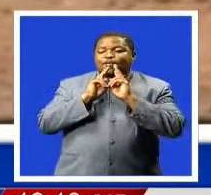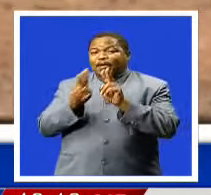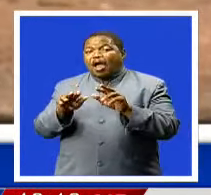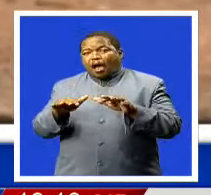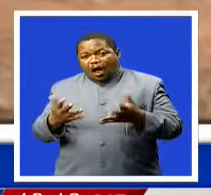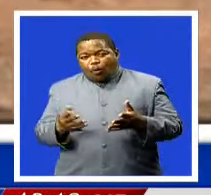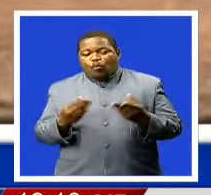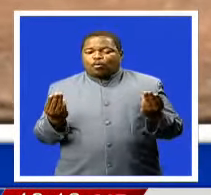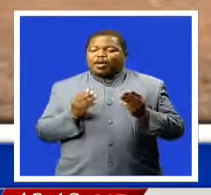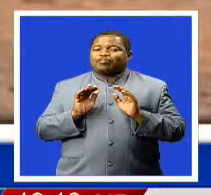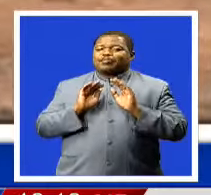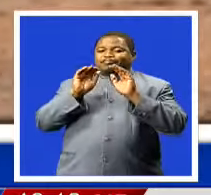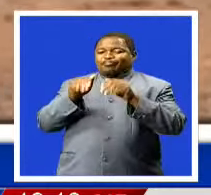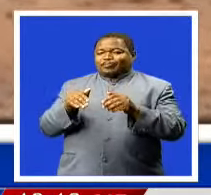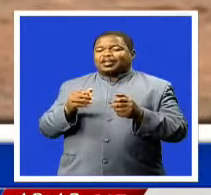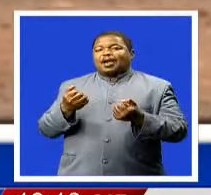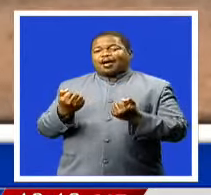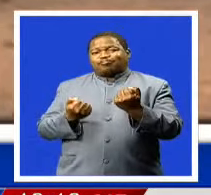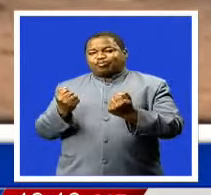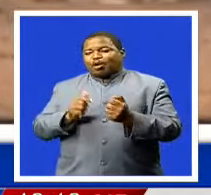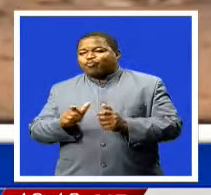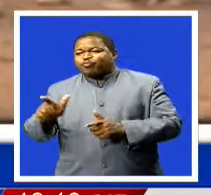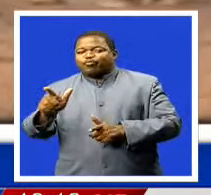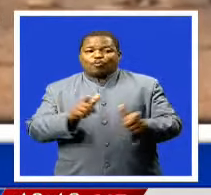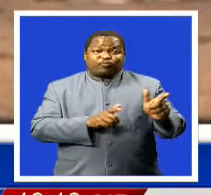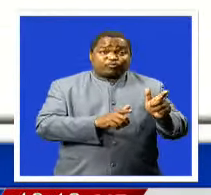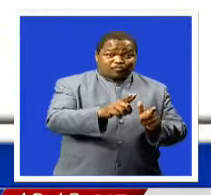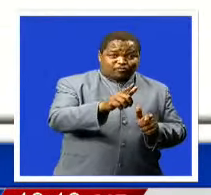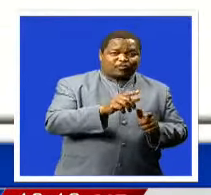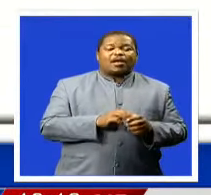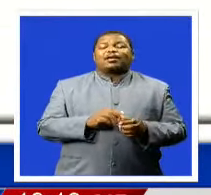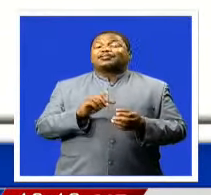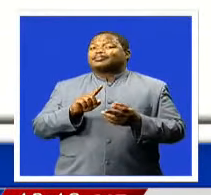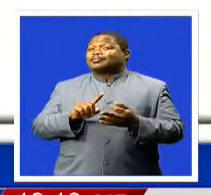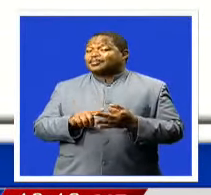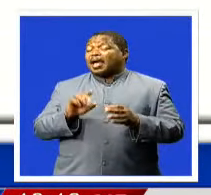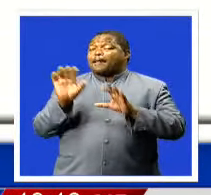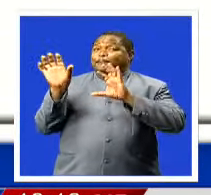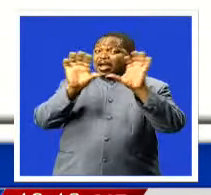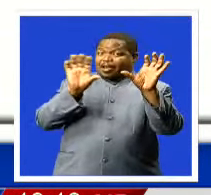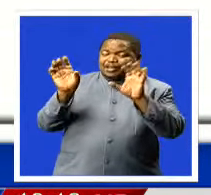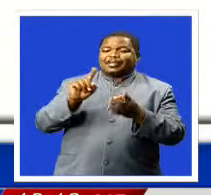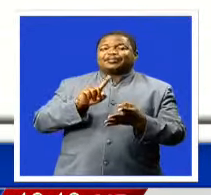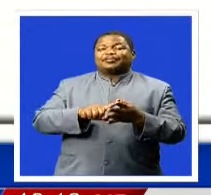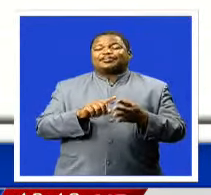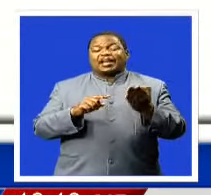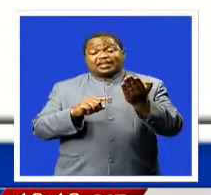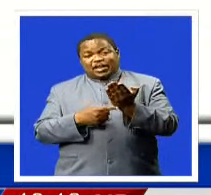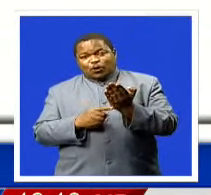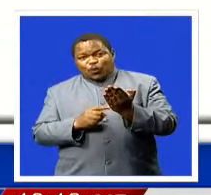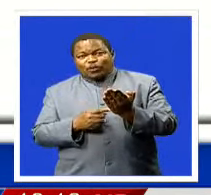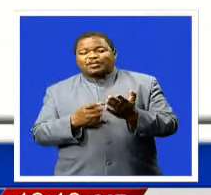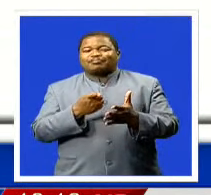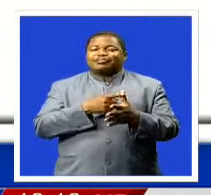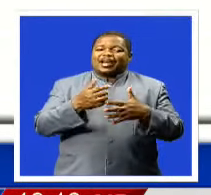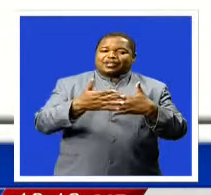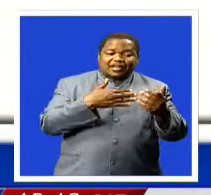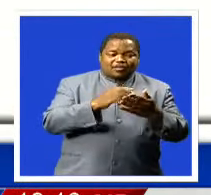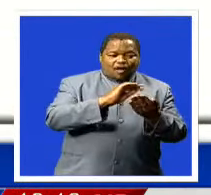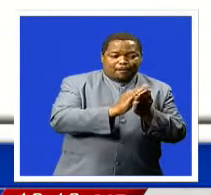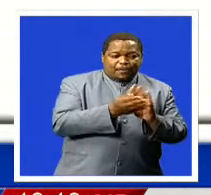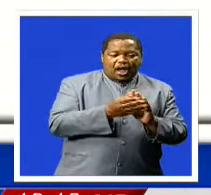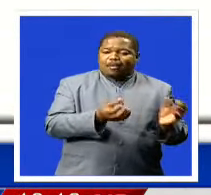kumaketha ngetebuchwephesha kanye nekukhicita tintfo letitawudzingwa ngemahhotela kulokunye kuphindze ke